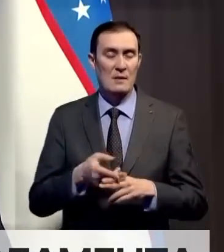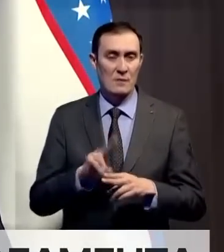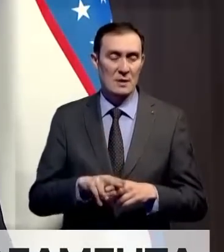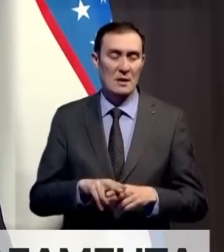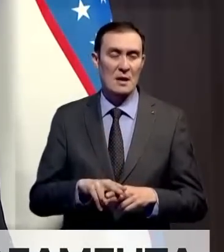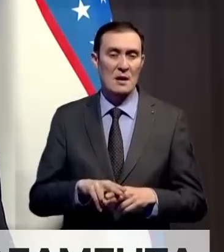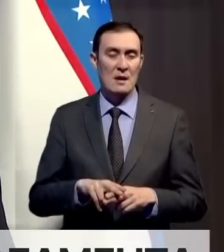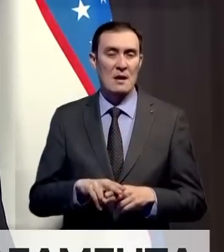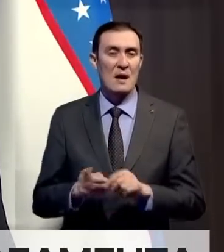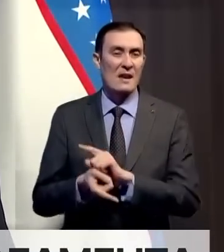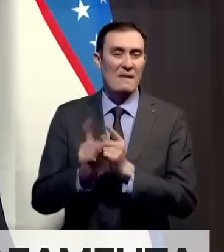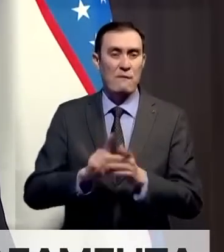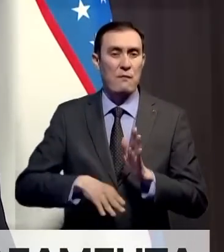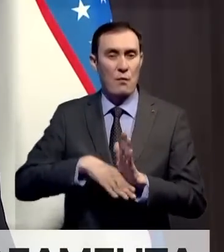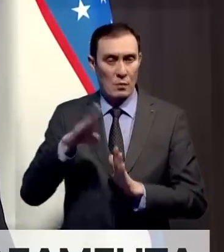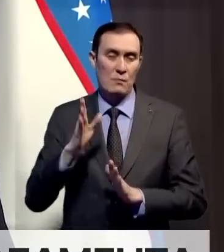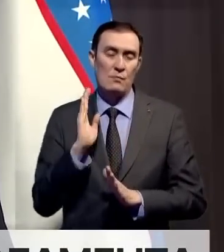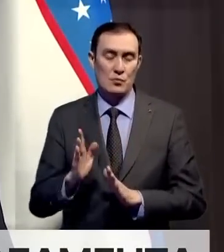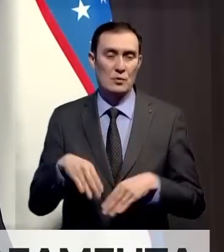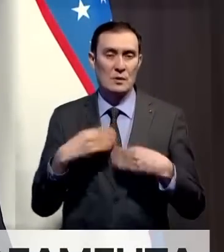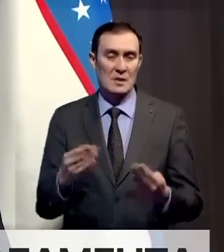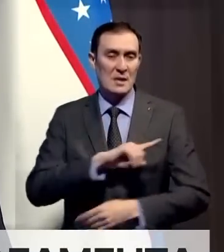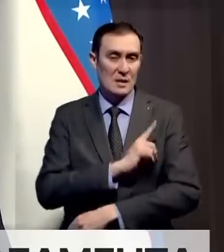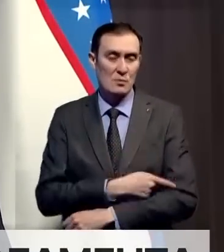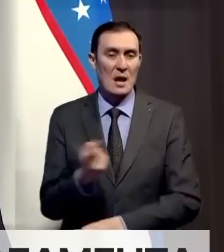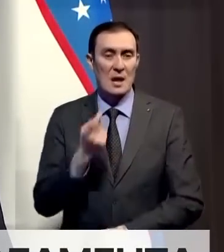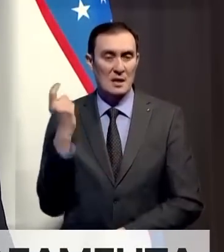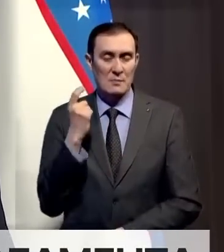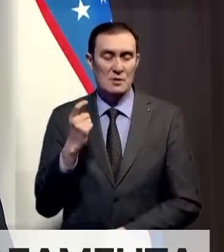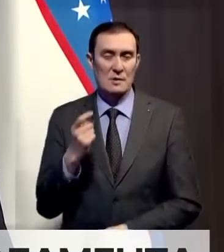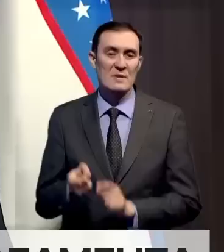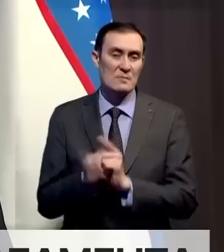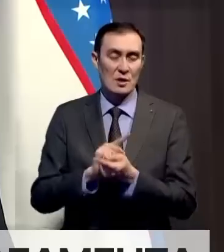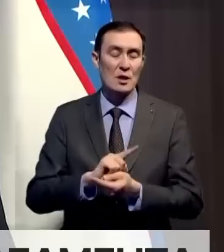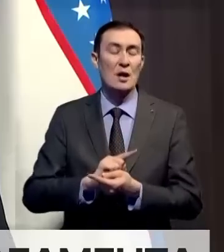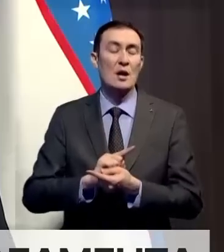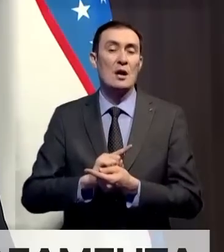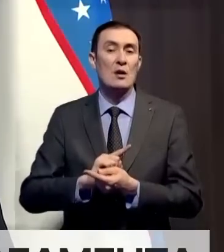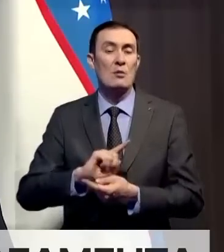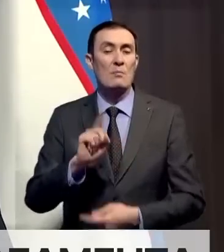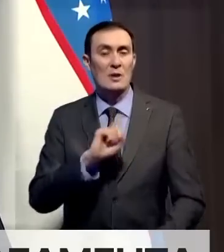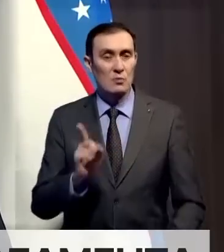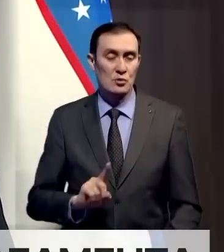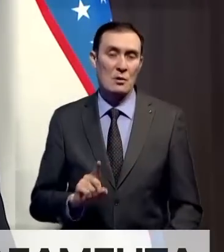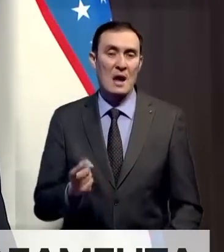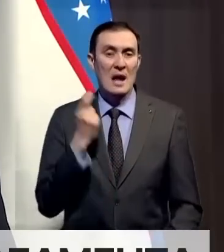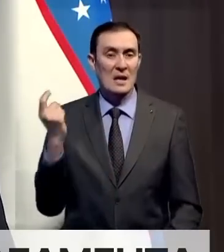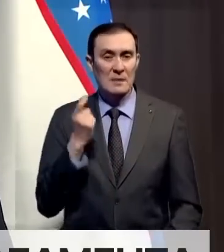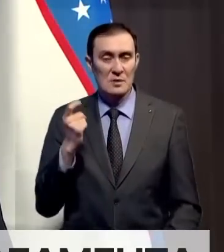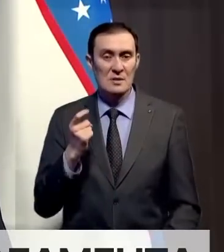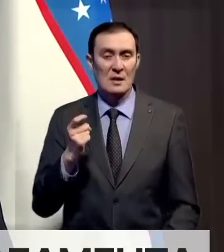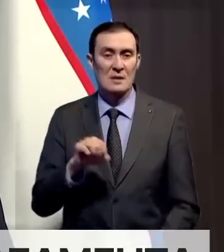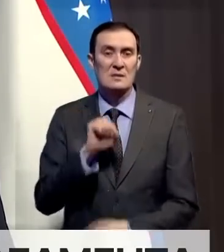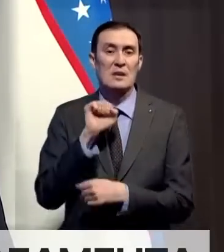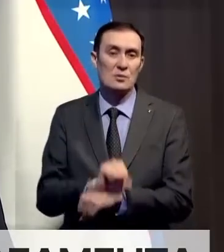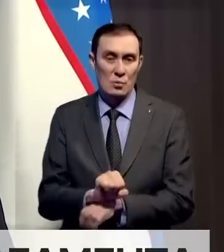пласт политических реформ даст нам серьезный импульс для экономических реформ. Почему? Потому что экономический застой, который